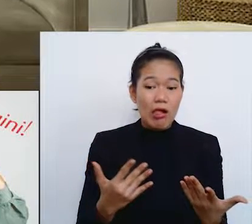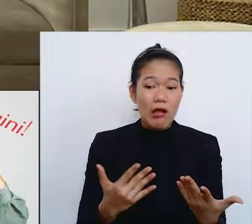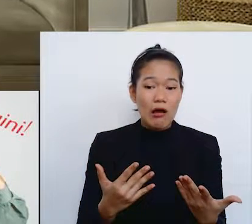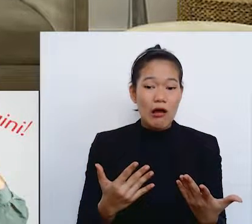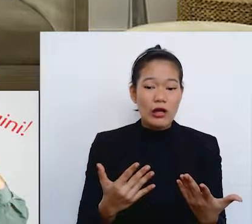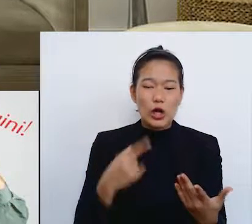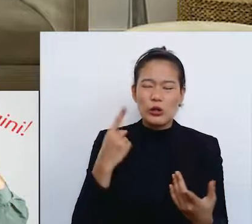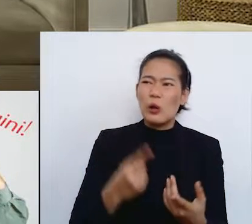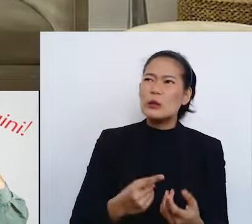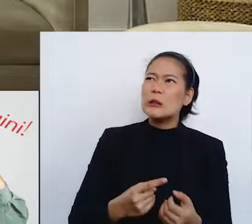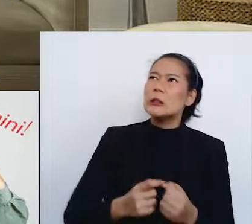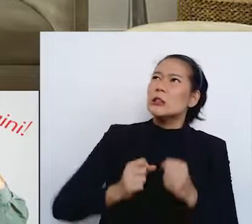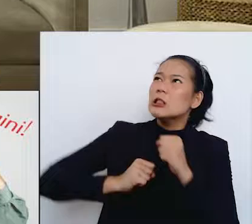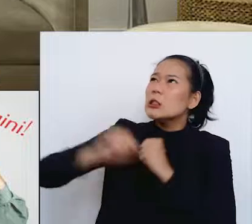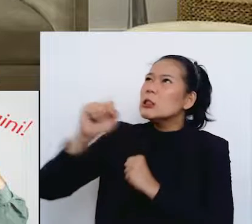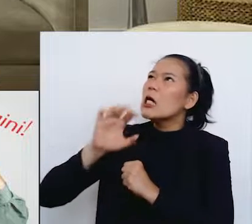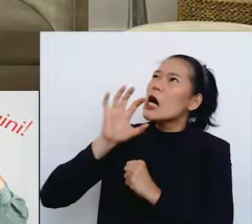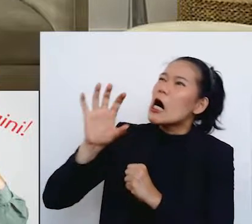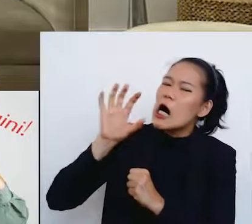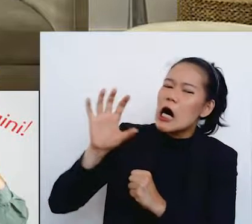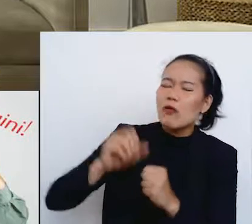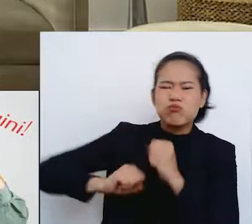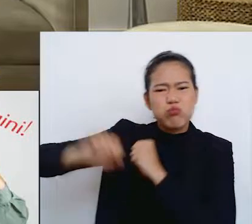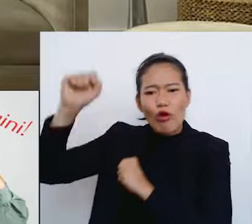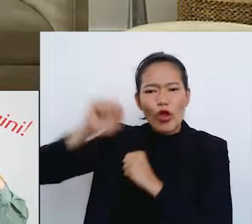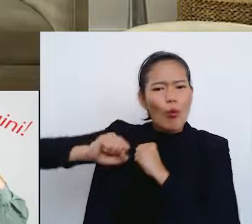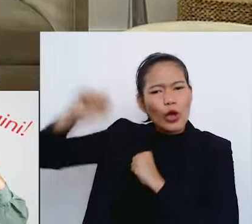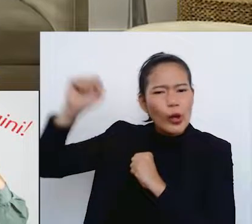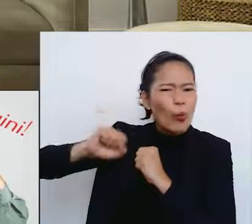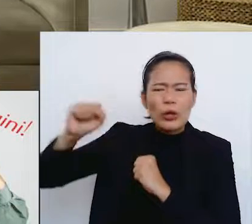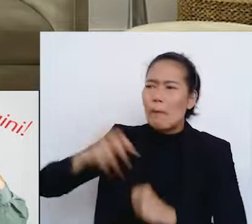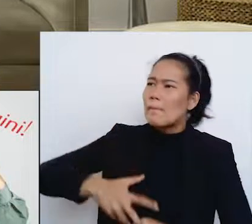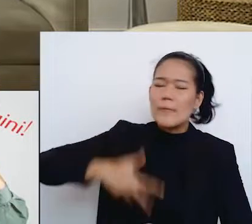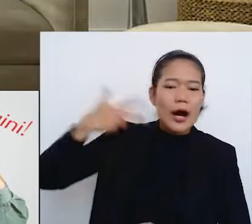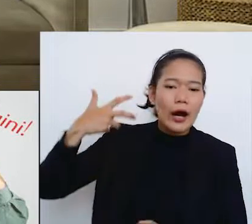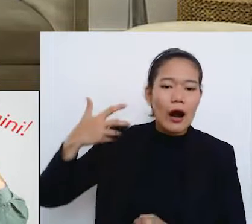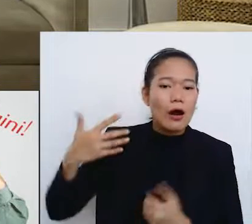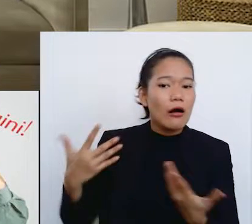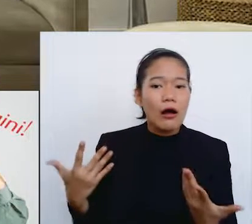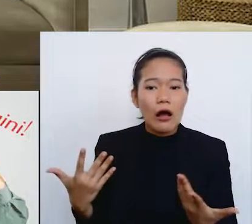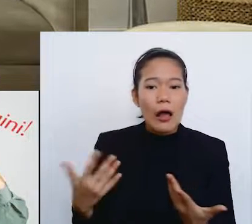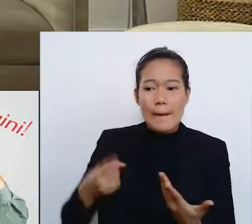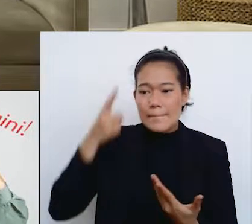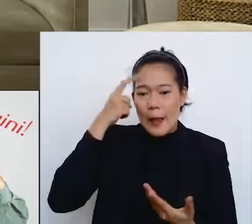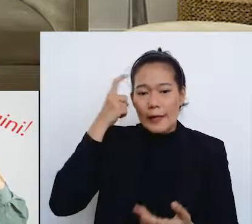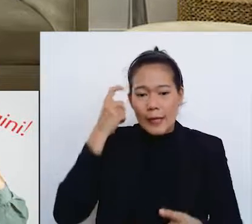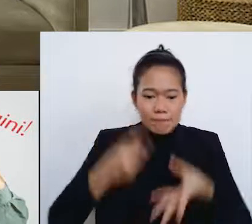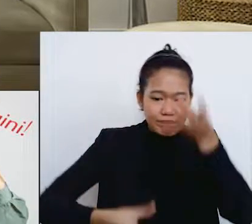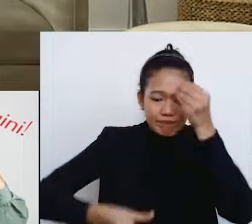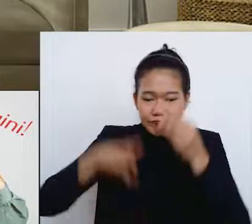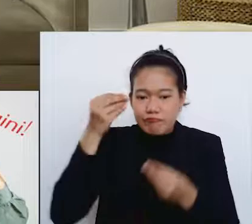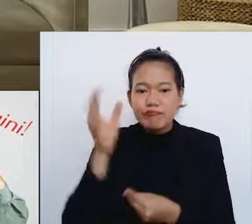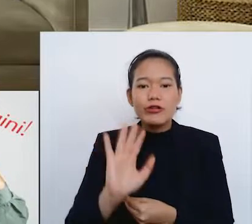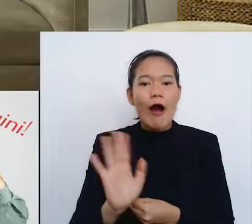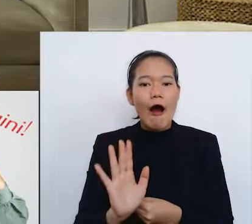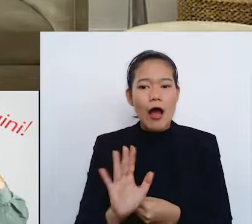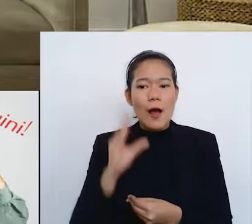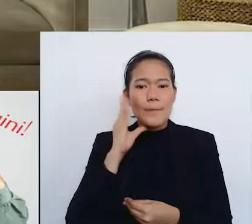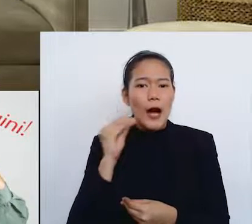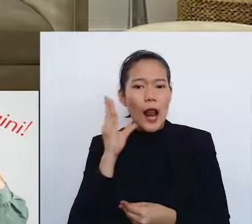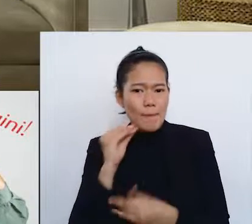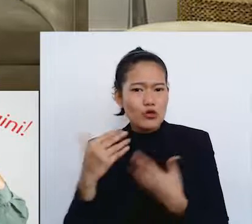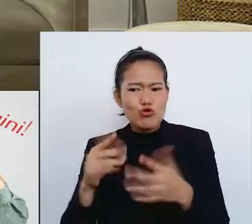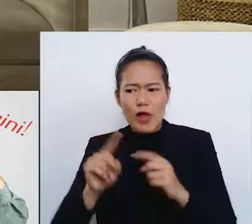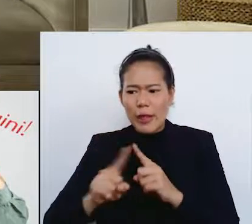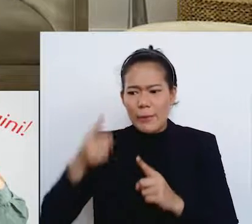yang kemudian bersungut-sungut, lalu kemudian protes dan marah, tidak belajar dari